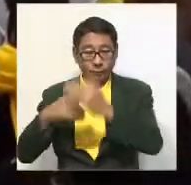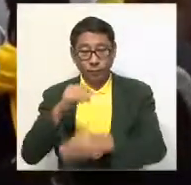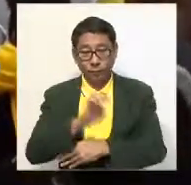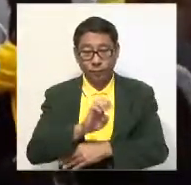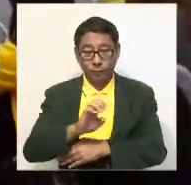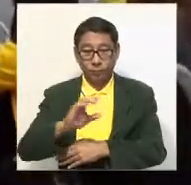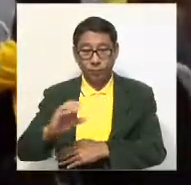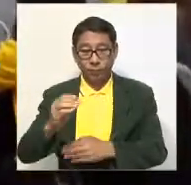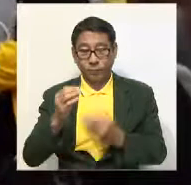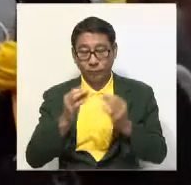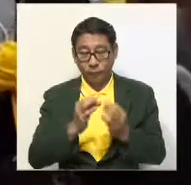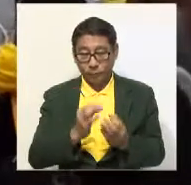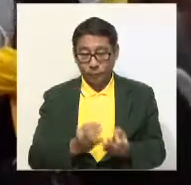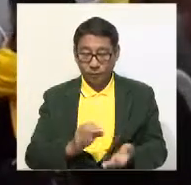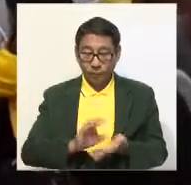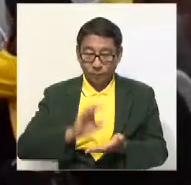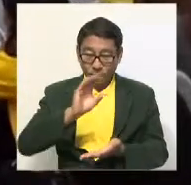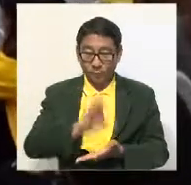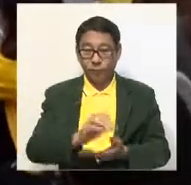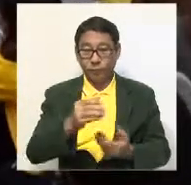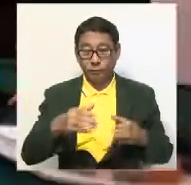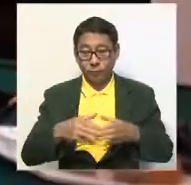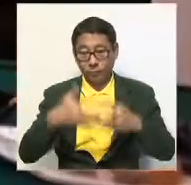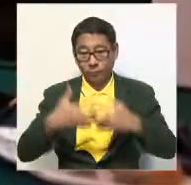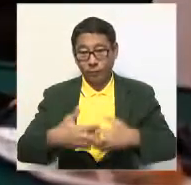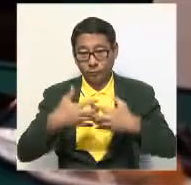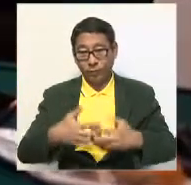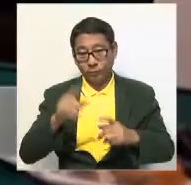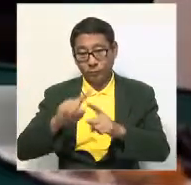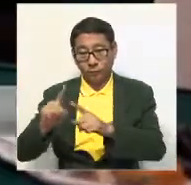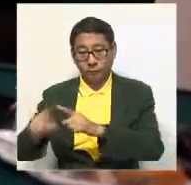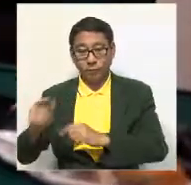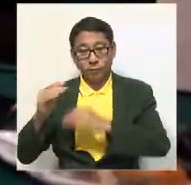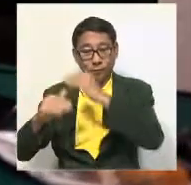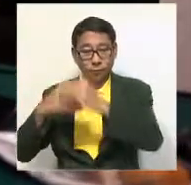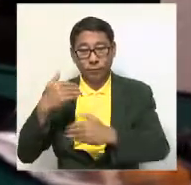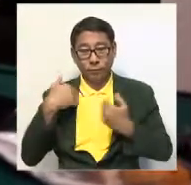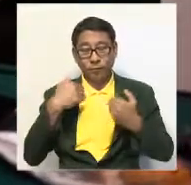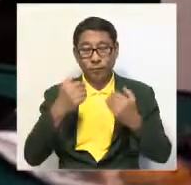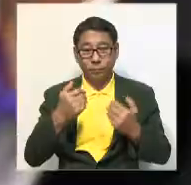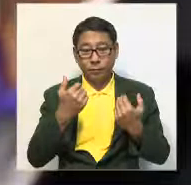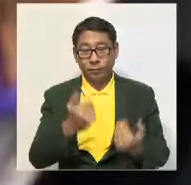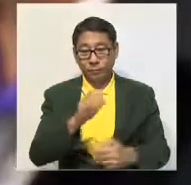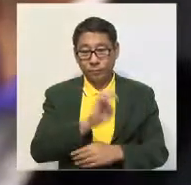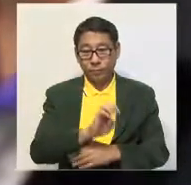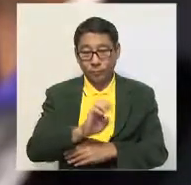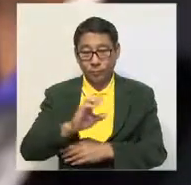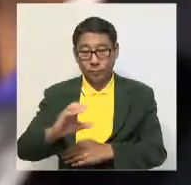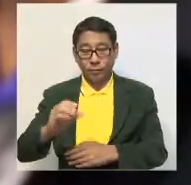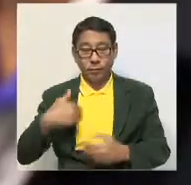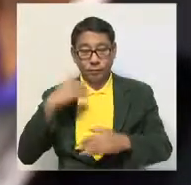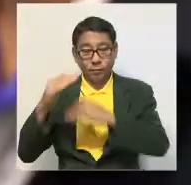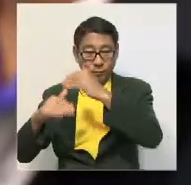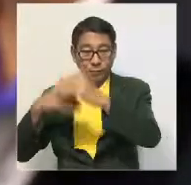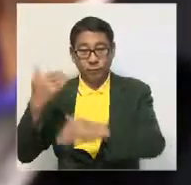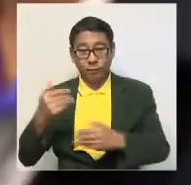ป็นเครื่องมือสำคัญรองรับนักลงทุนและกลุ่มอุตสาหกรรมทุกประเภทโดยการพัฒนานิคมอุตสาหกรรมในพื้นที่ EEC จะ